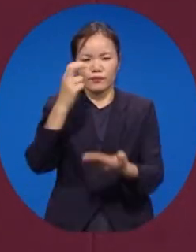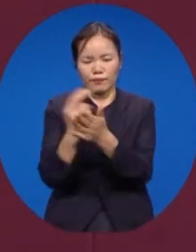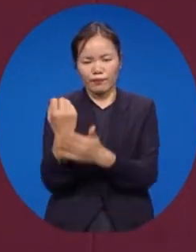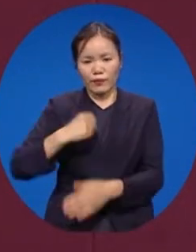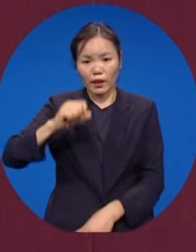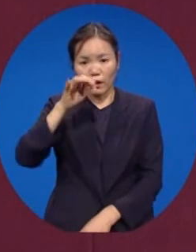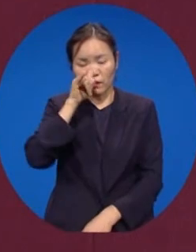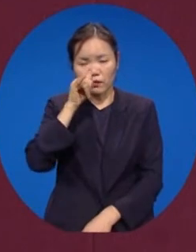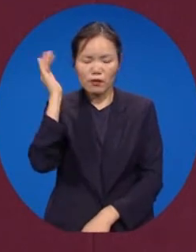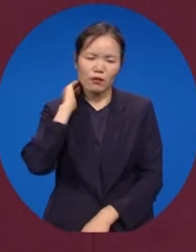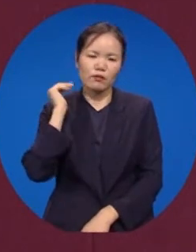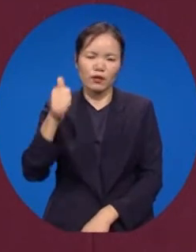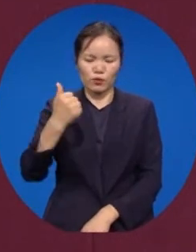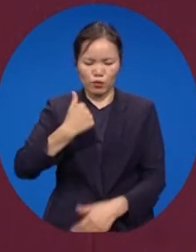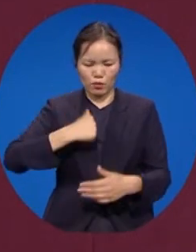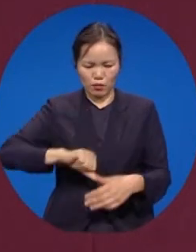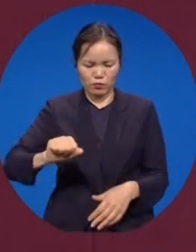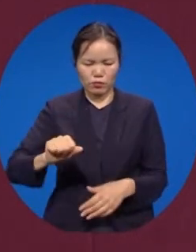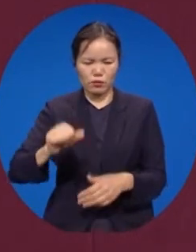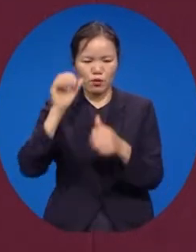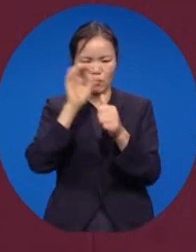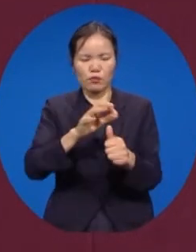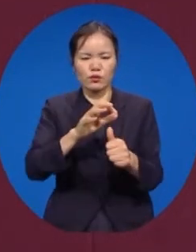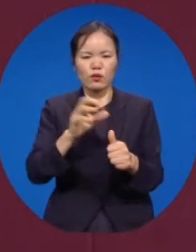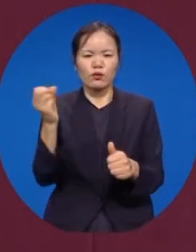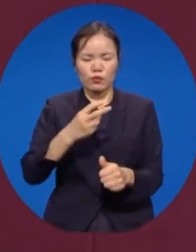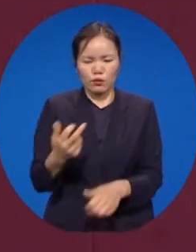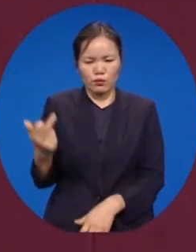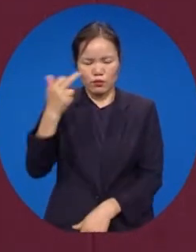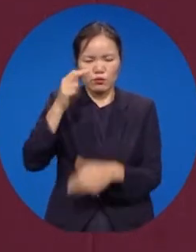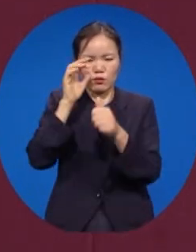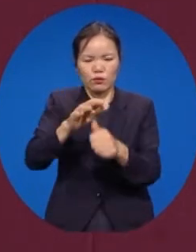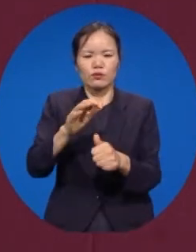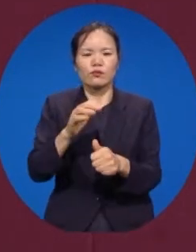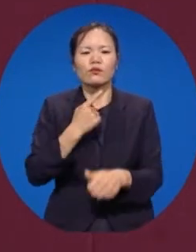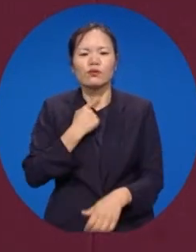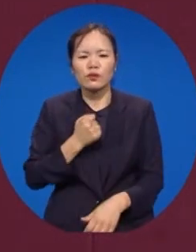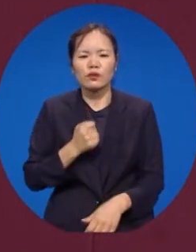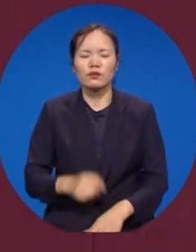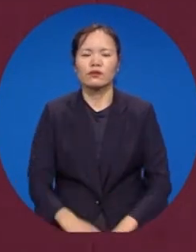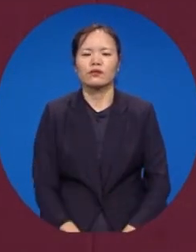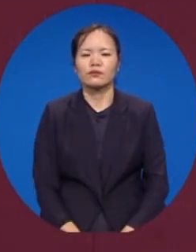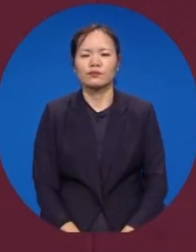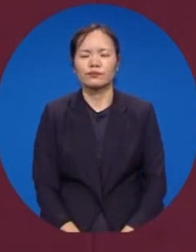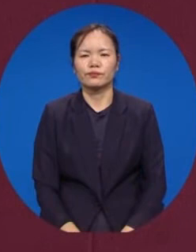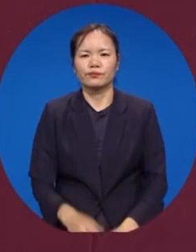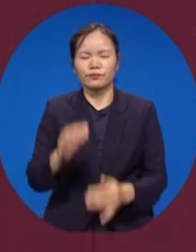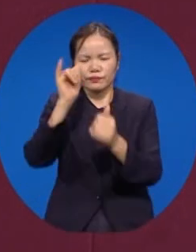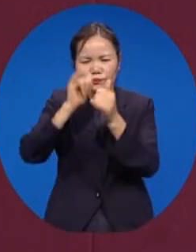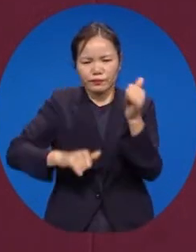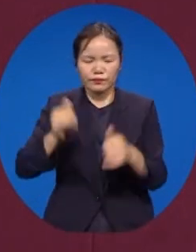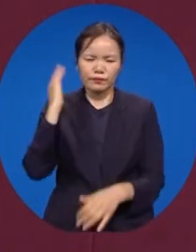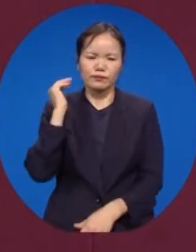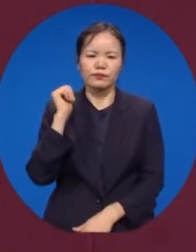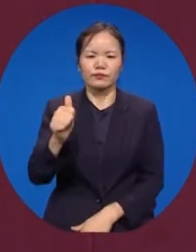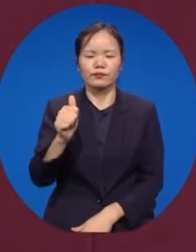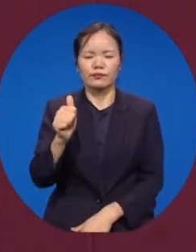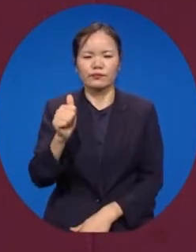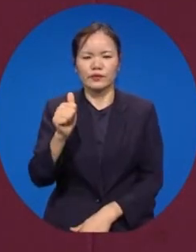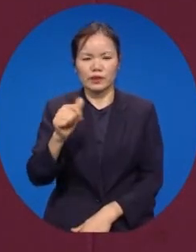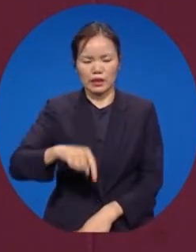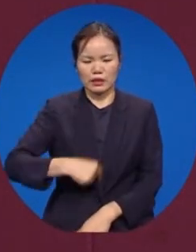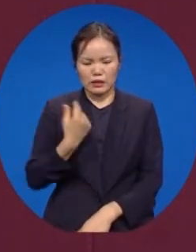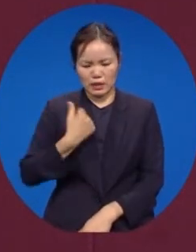있으면 대통령 아들도 구속되고 형님도 구속되었습니다. 역대 대통령들은